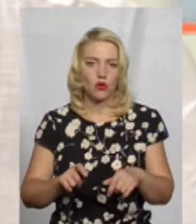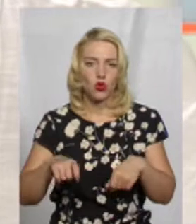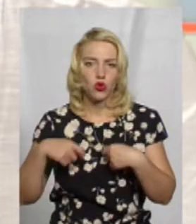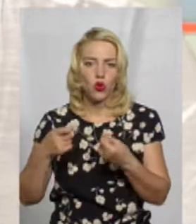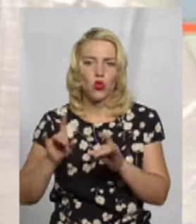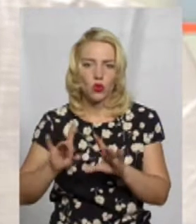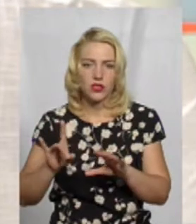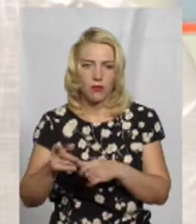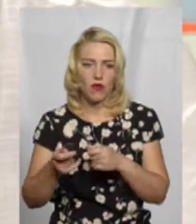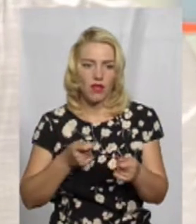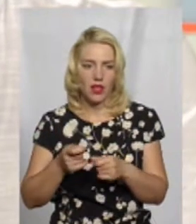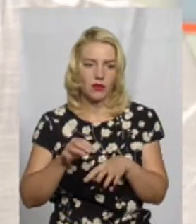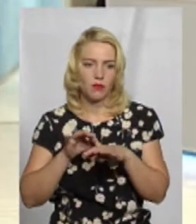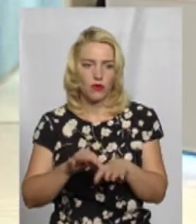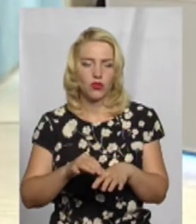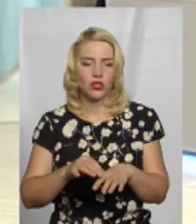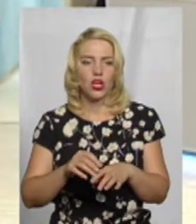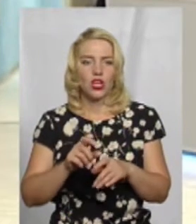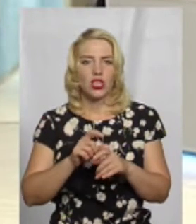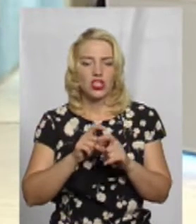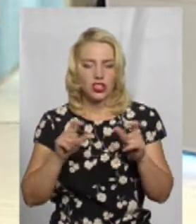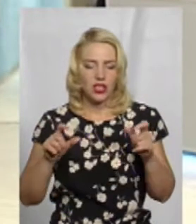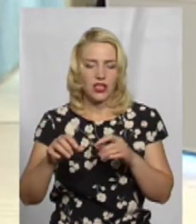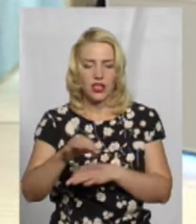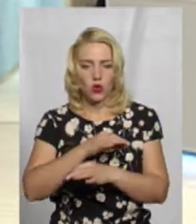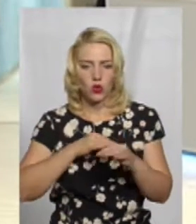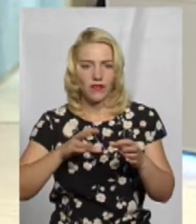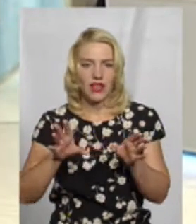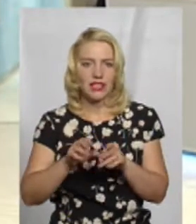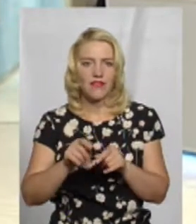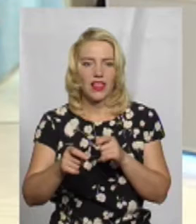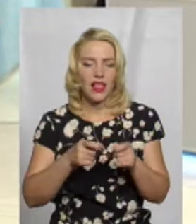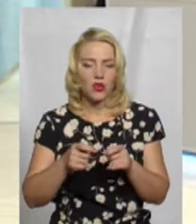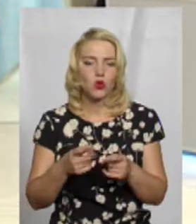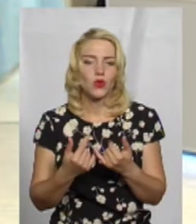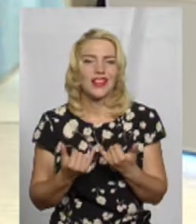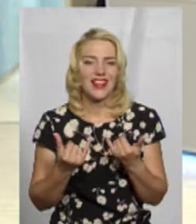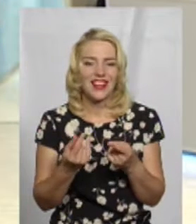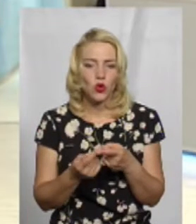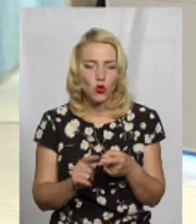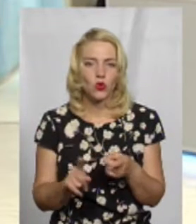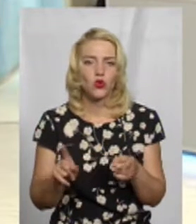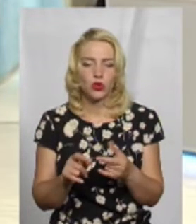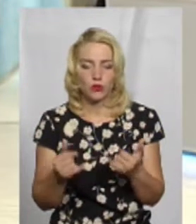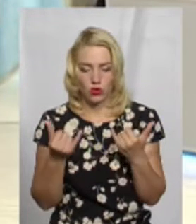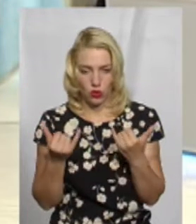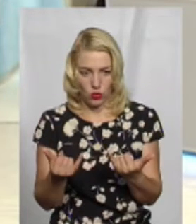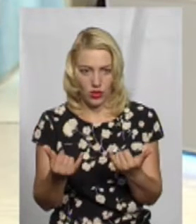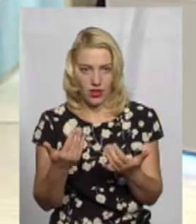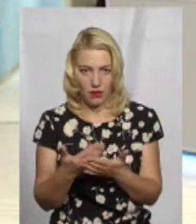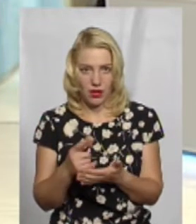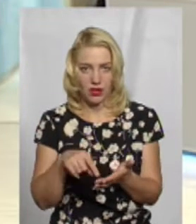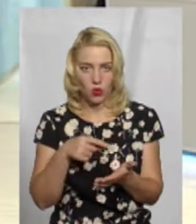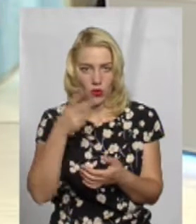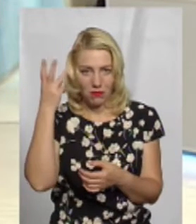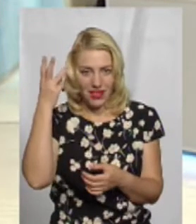влади, проводимо спільні круглі столи з владою, для того, щоб вони сьогодні от в